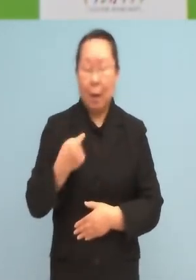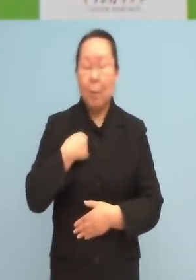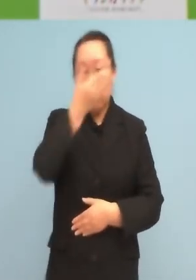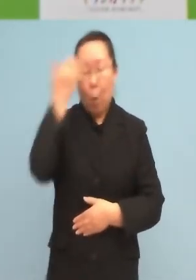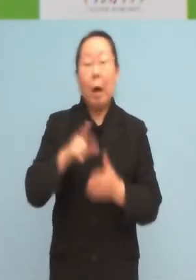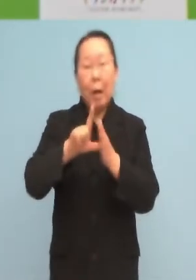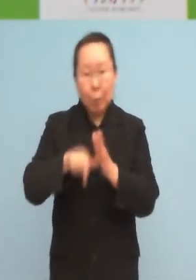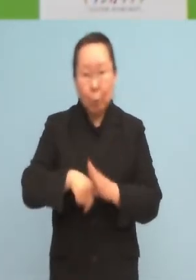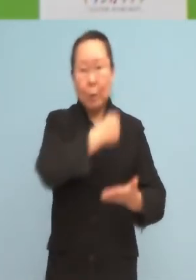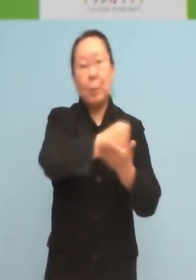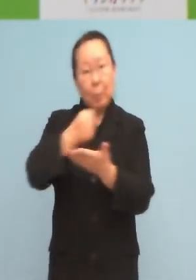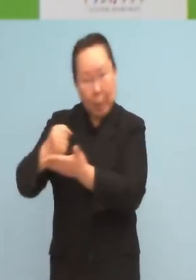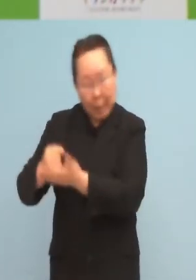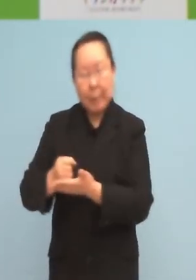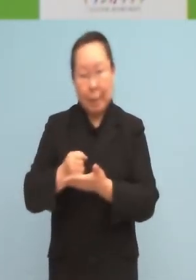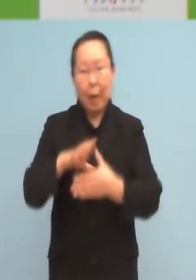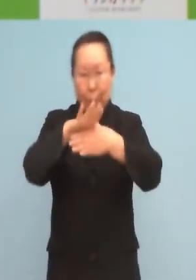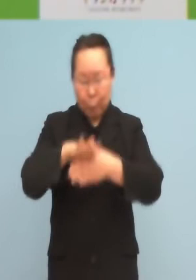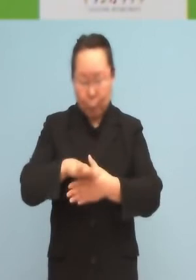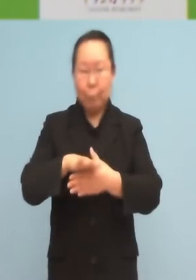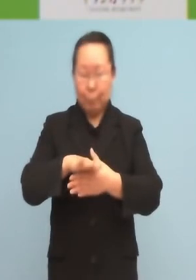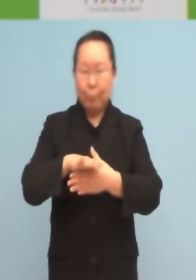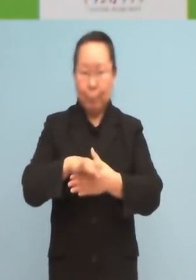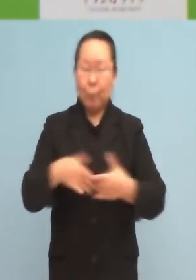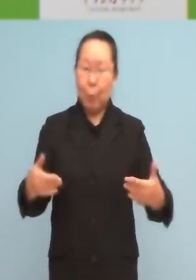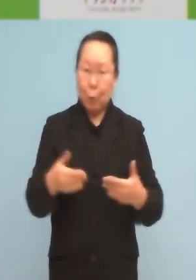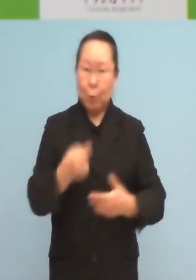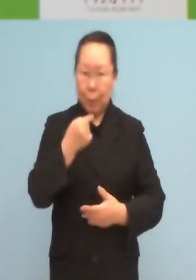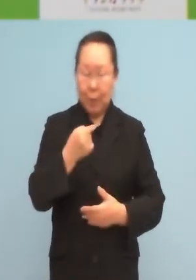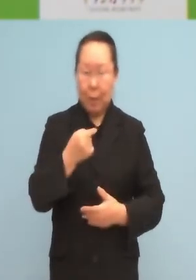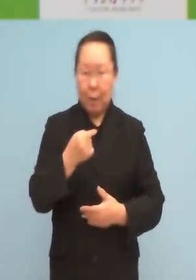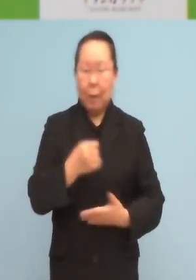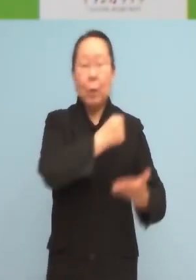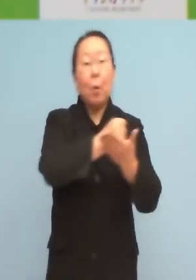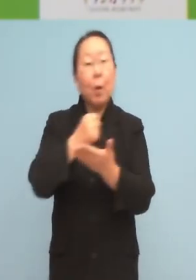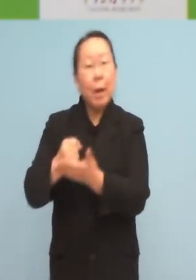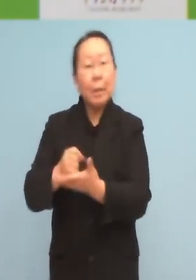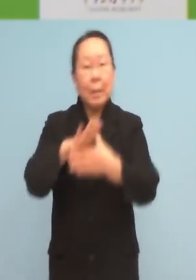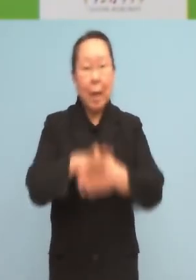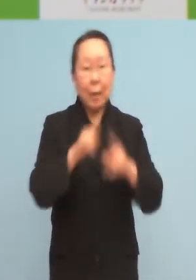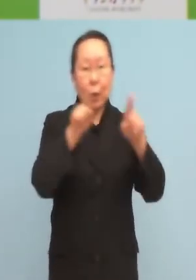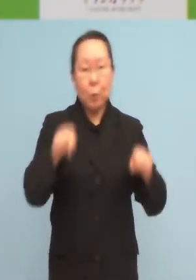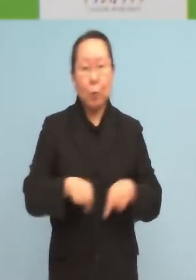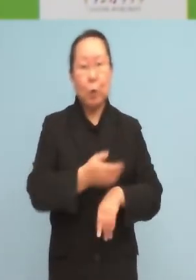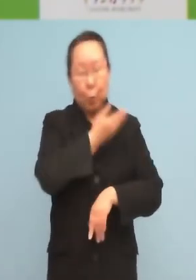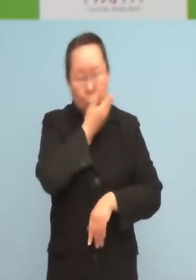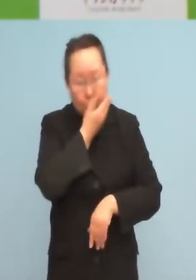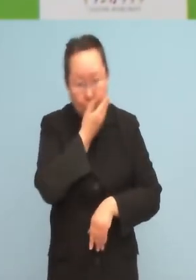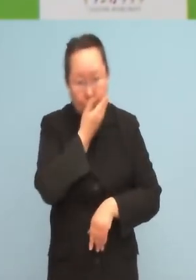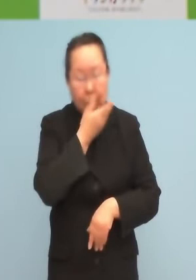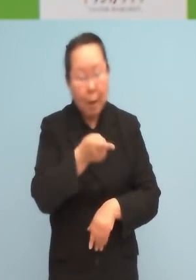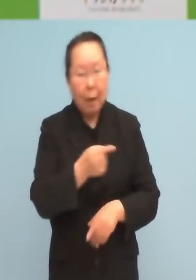ももちろん決済文書を起こしたこともあって、その決裁文書ということの重要性と不可侵性